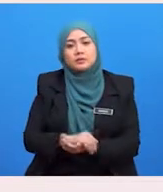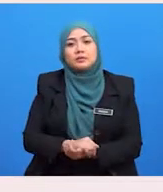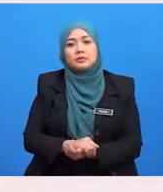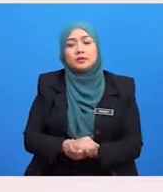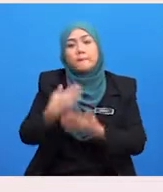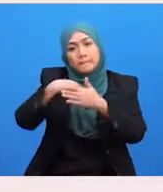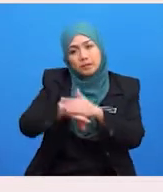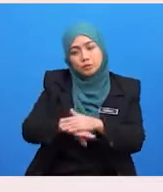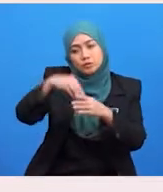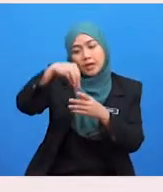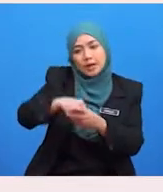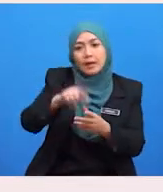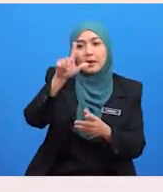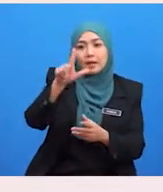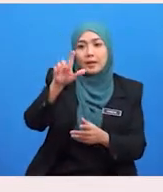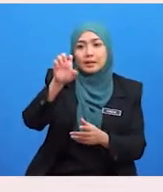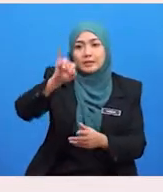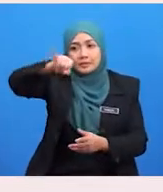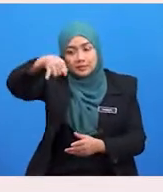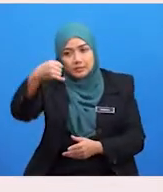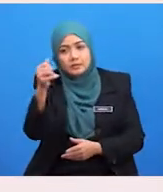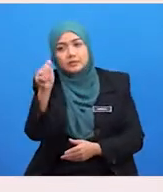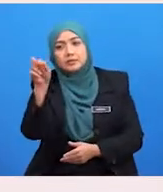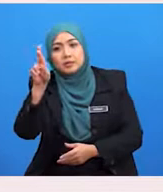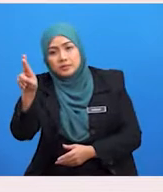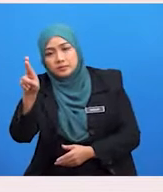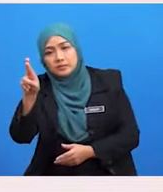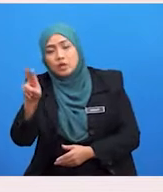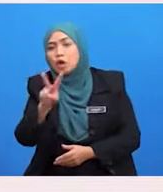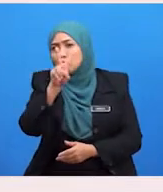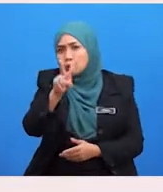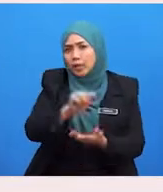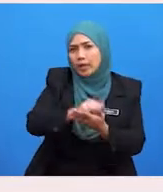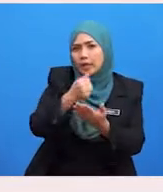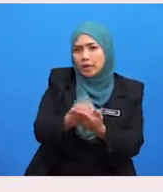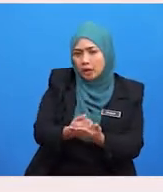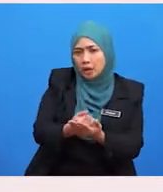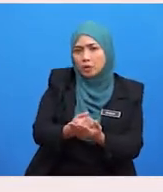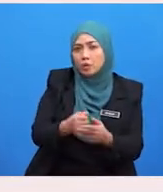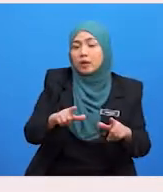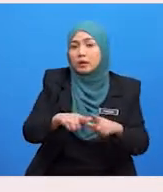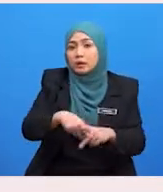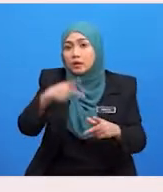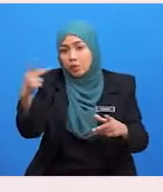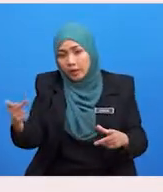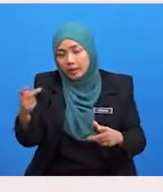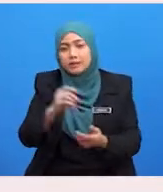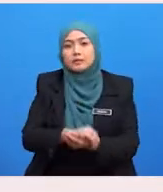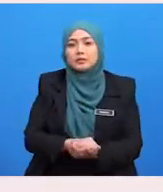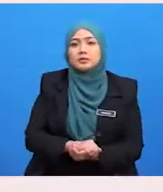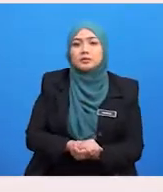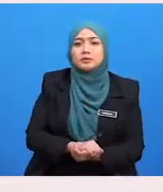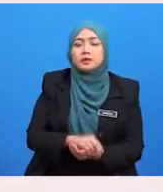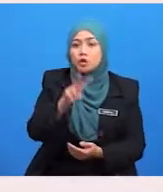ke leja pula. Dua akaun yang perlu dibuka iaitu akaun susut nilai kenderaan dan